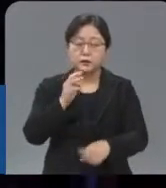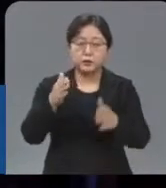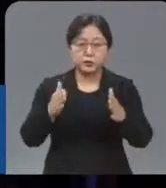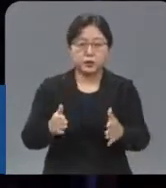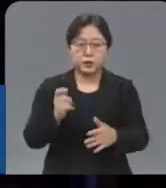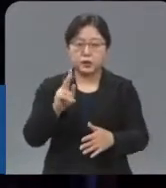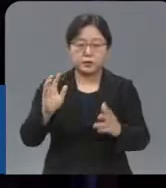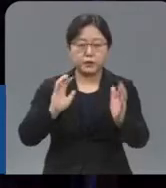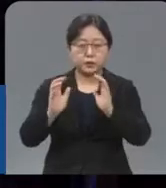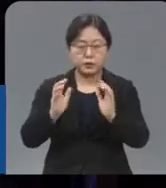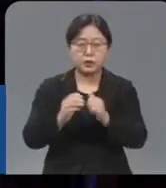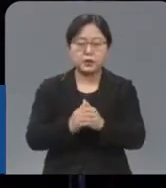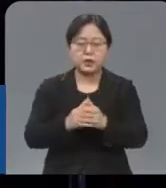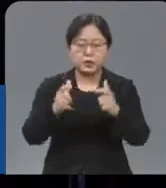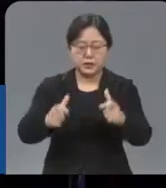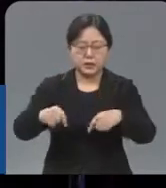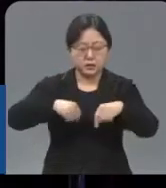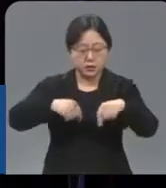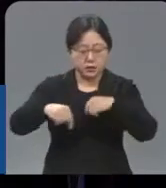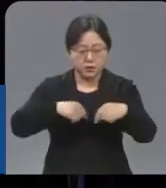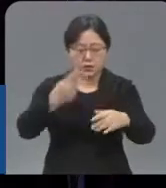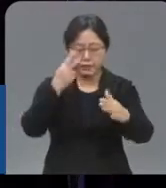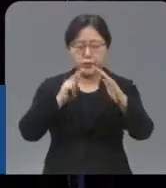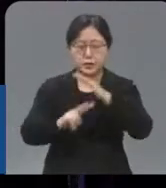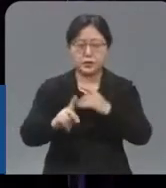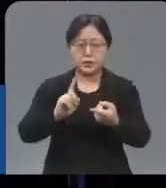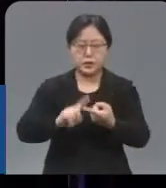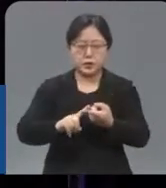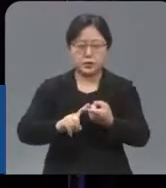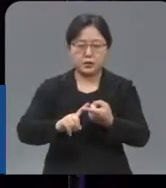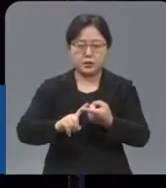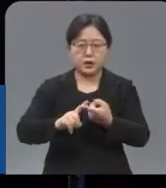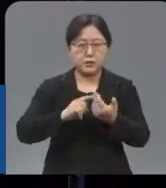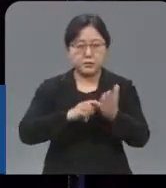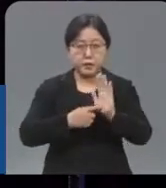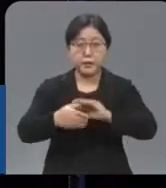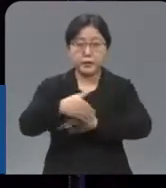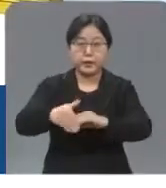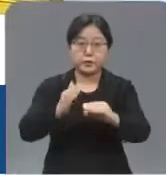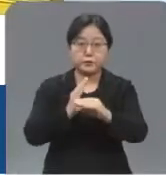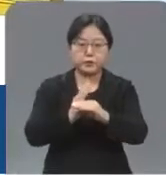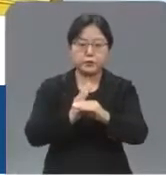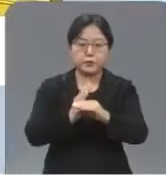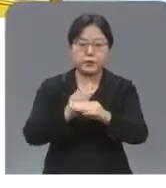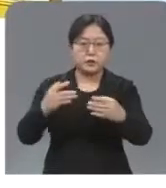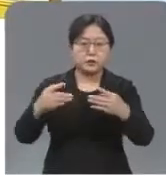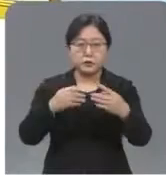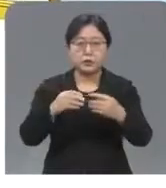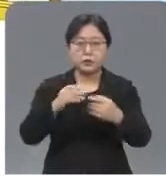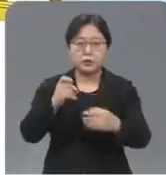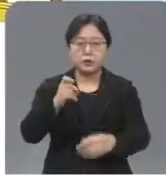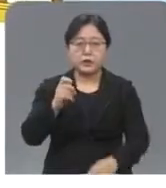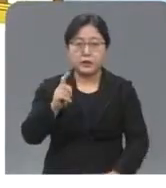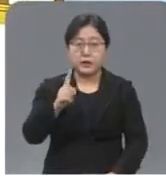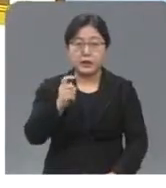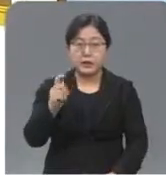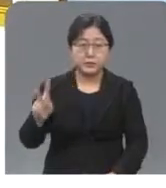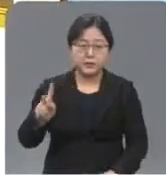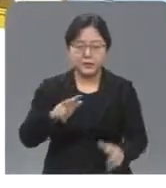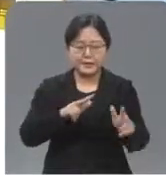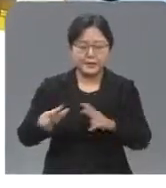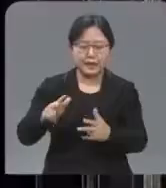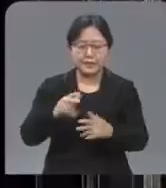TV 토론에서 지역 정책과 비전을 놓고 치열하게 맞붙을 예정입니다. 토론회는 KBS 1텔레비전을